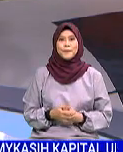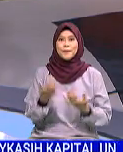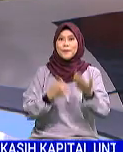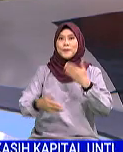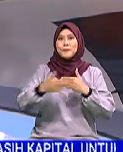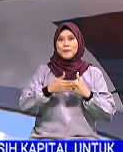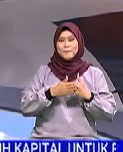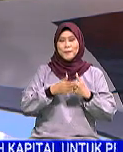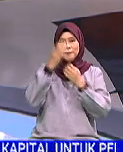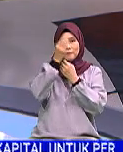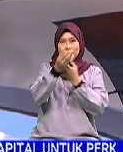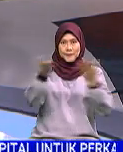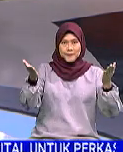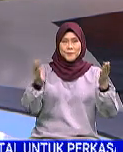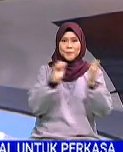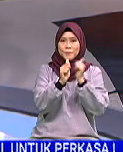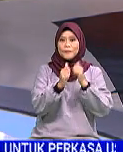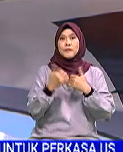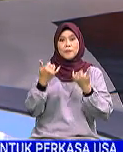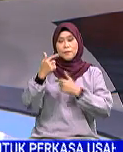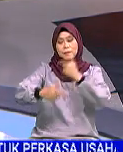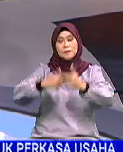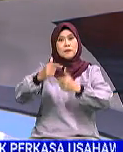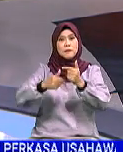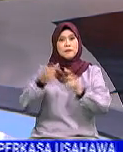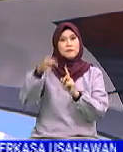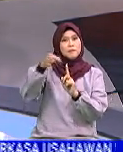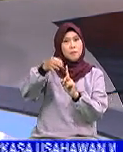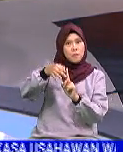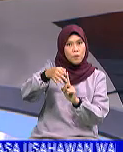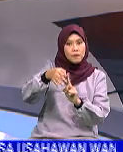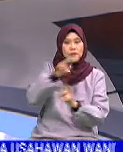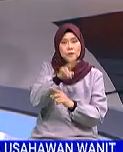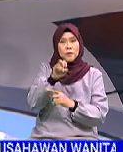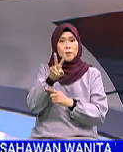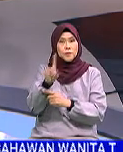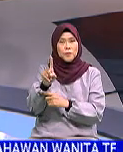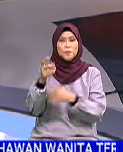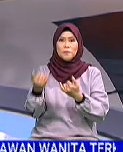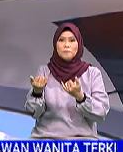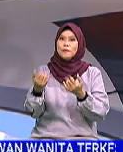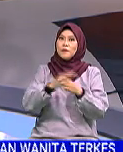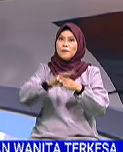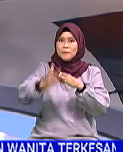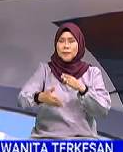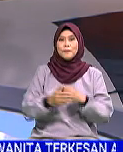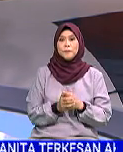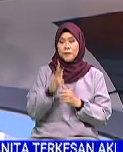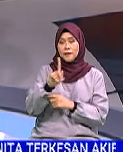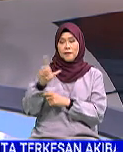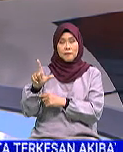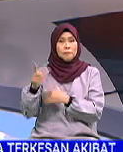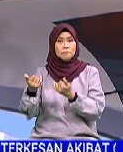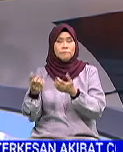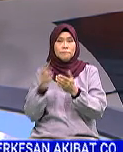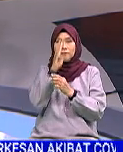Balik ke perkembangan berita seterusnya. Liga Super Bola Jaring NSL 2021 telah pun melabuhkan tirai. KL Wildcats